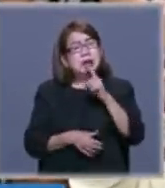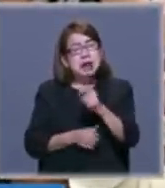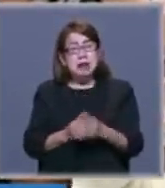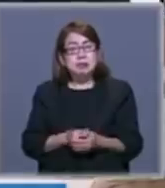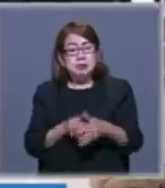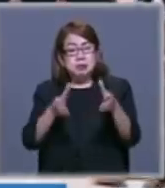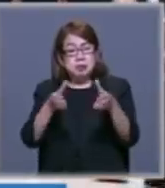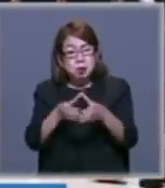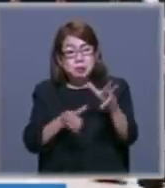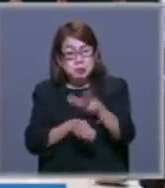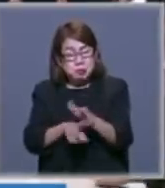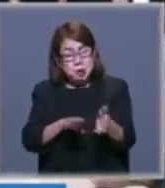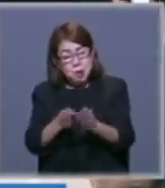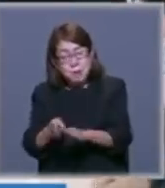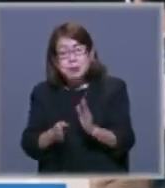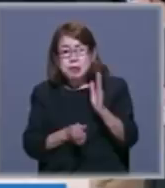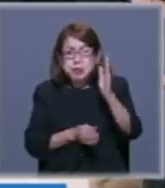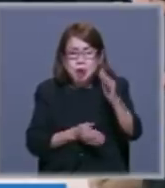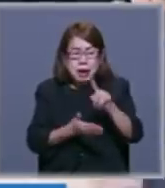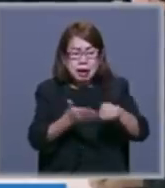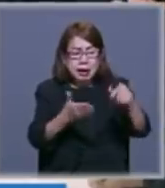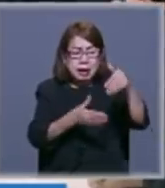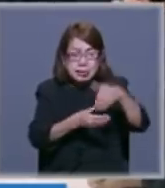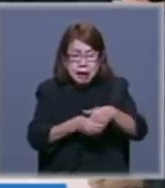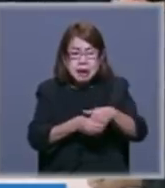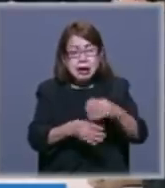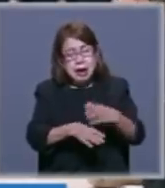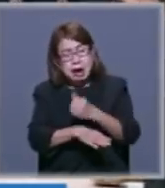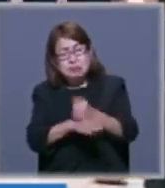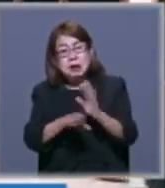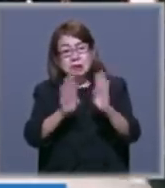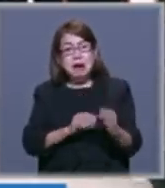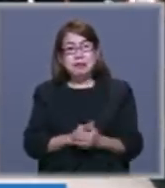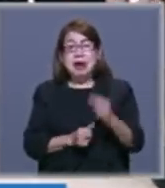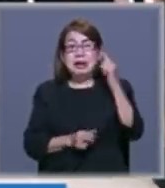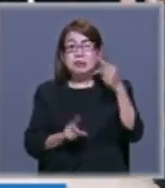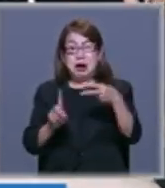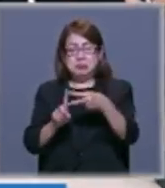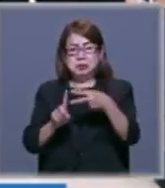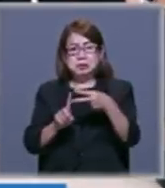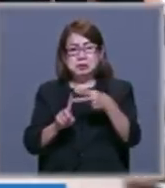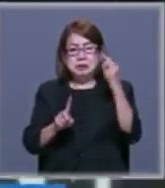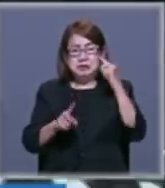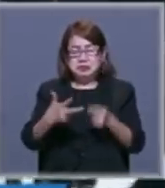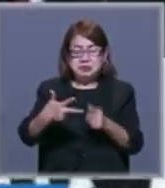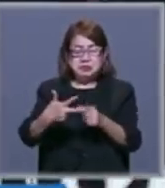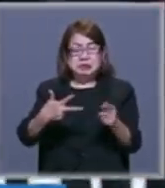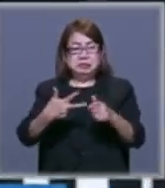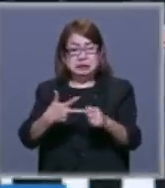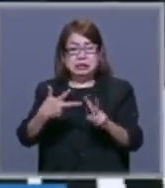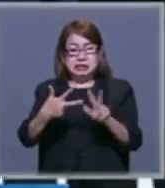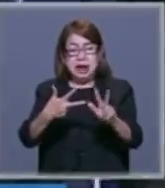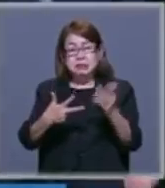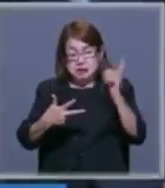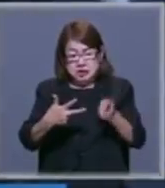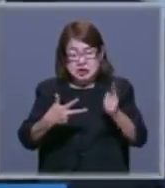ปแล้วอนาคตการเมืองเป็นยังไงแน่นอนว่าได้คุยให้ท่านผู้ชมฟังไปว่าอนาคตใหม่น่าจะมีโอกาสพังงาดมาเป็นพรรคอันดับ3จากตอนแรกที่คนมองว่